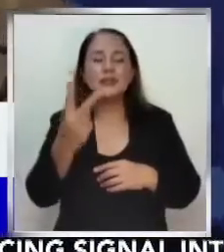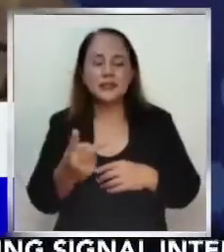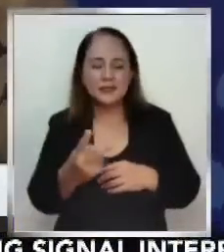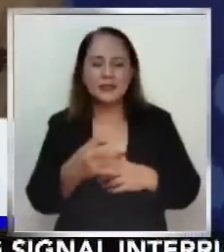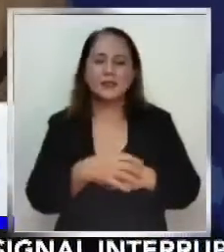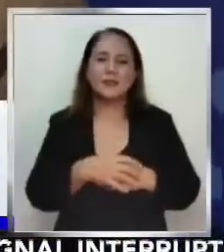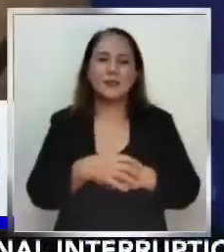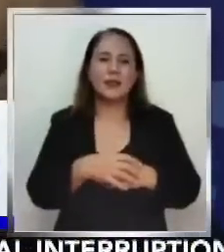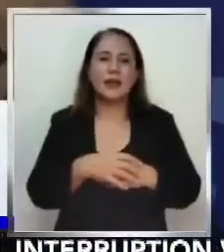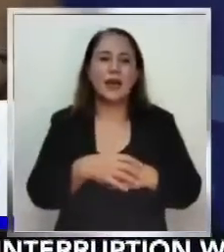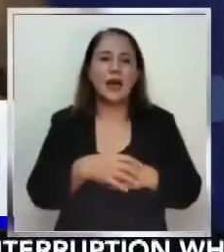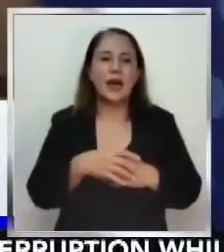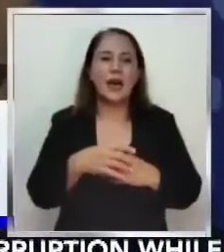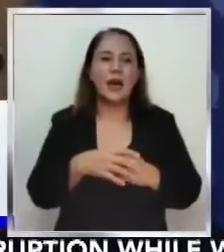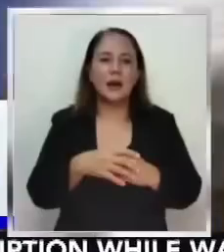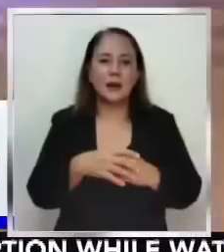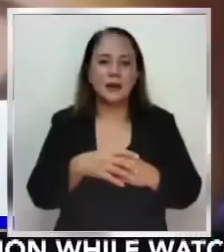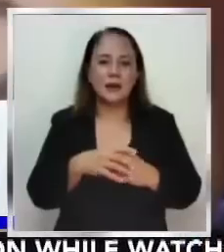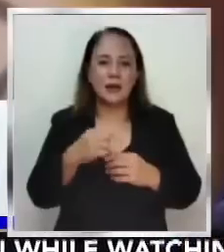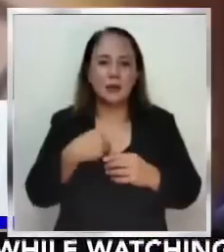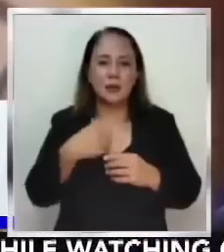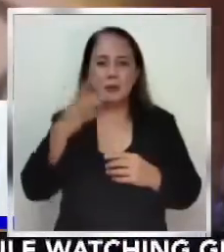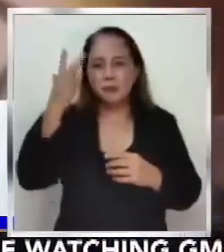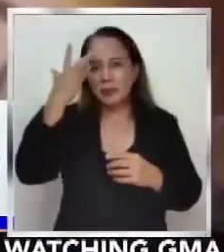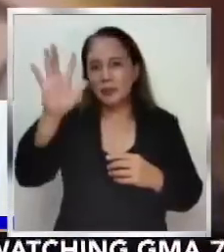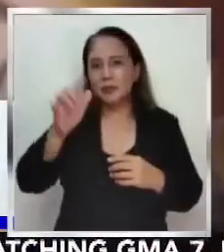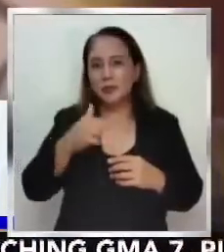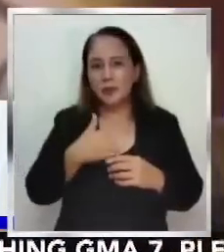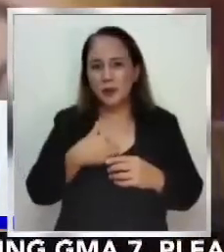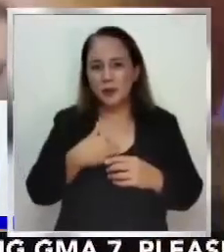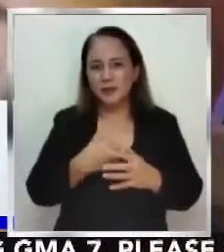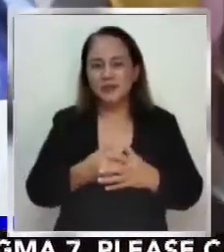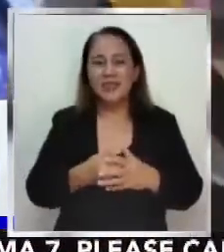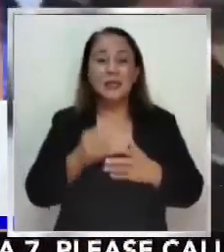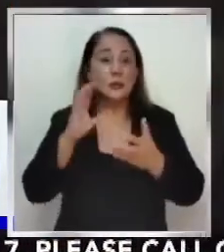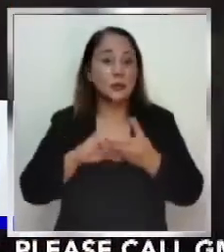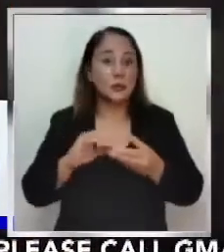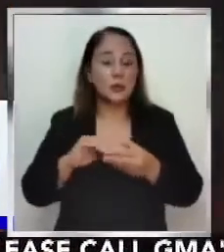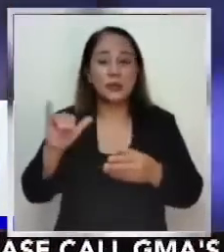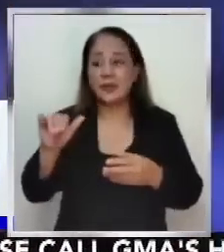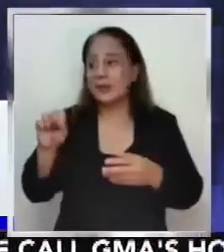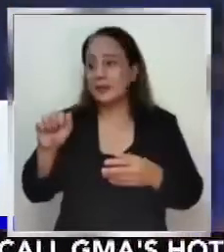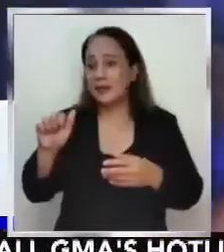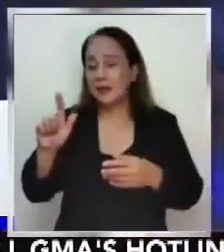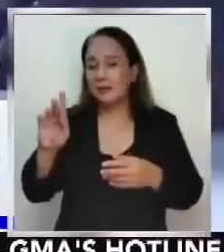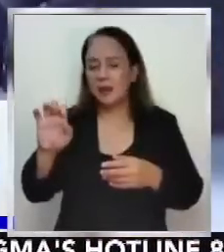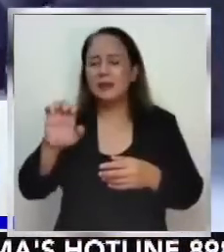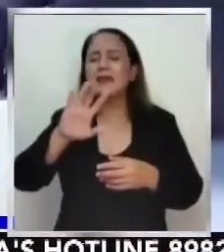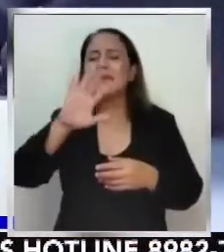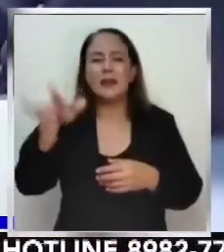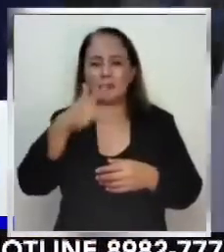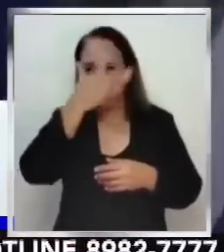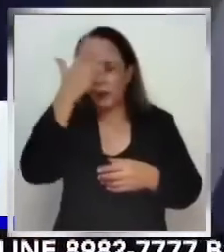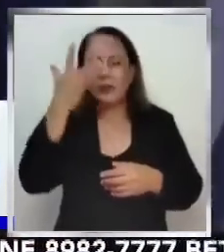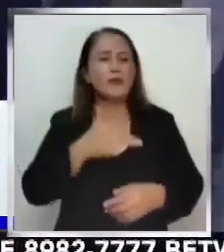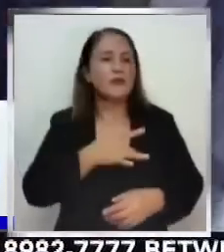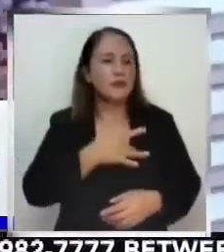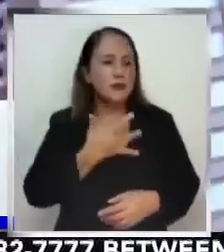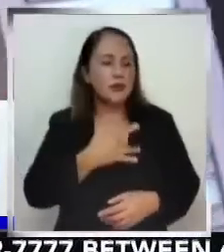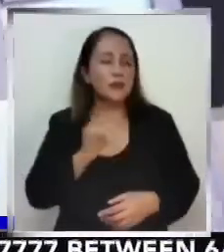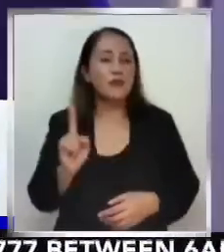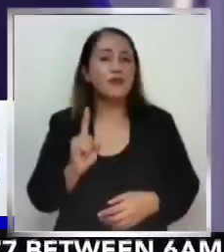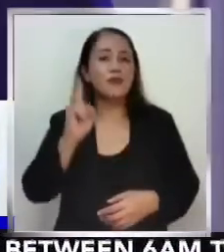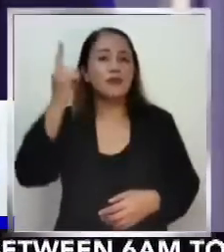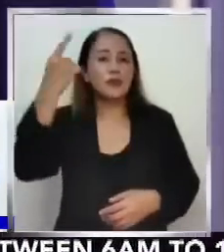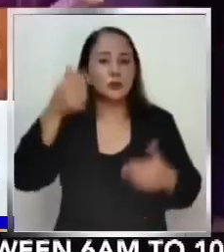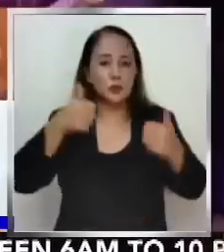yung pagkakas-genius ko po. Kwento naman Isabel Ortega. Hindi niya malilimutan ang pakiramdam nang una niyang maisuot